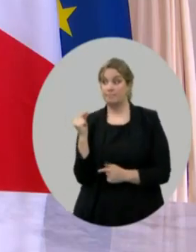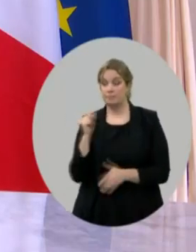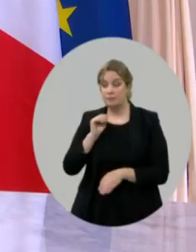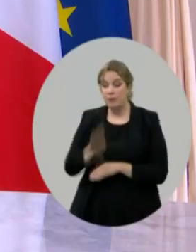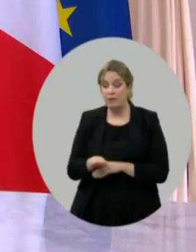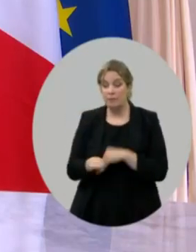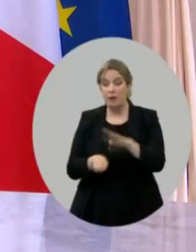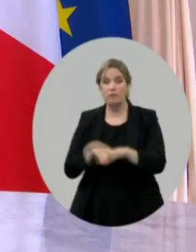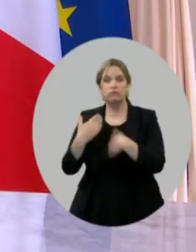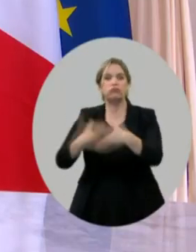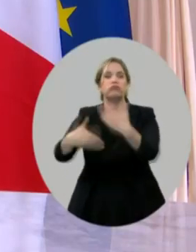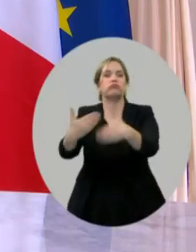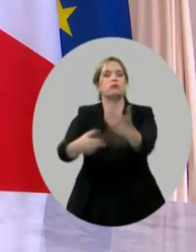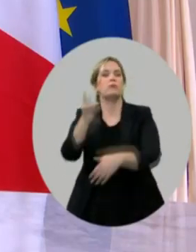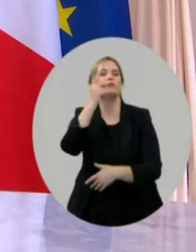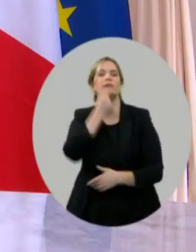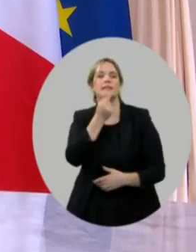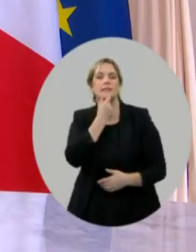commence.